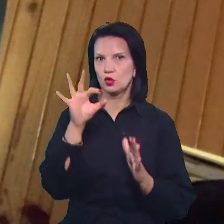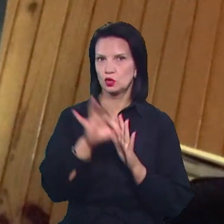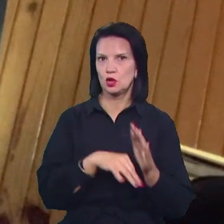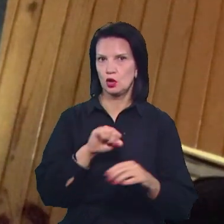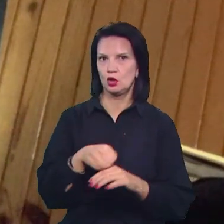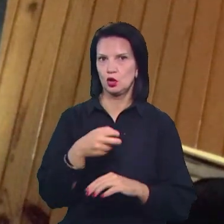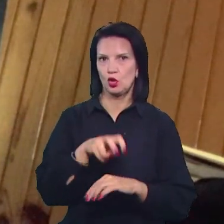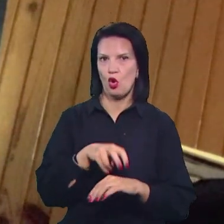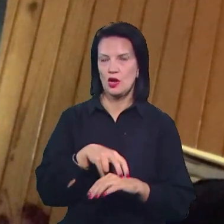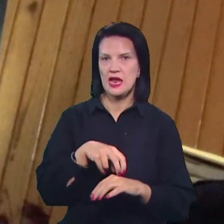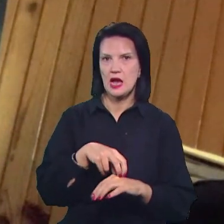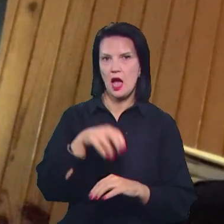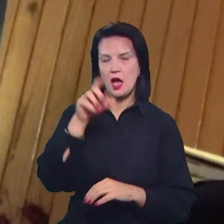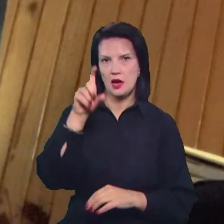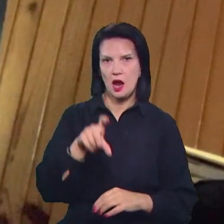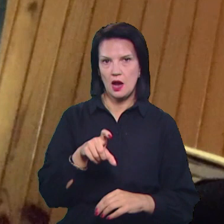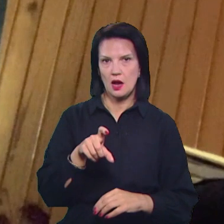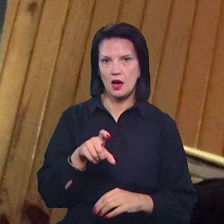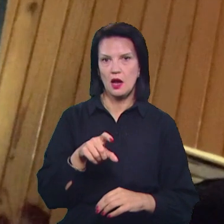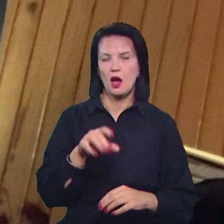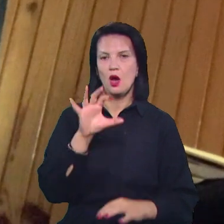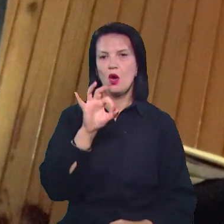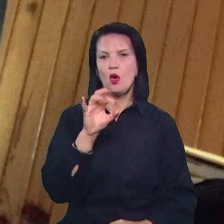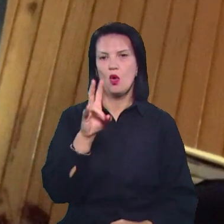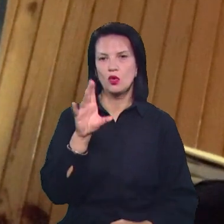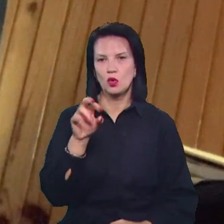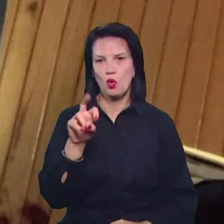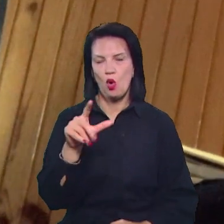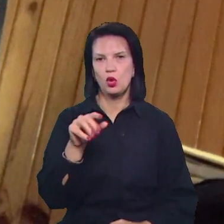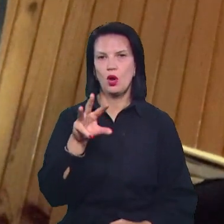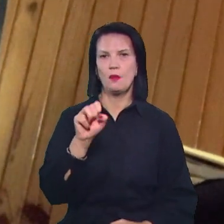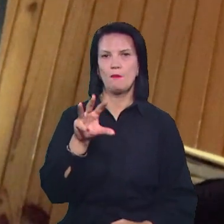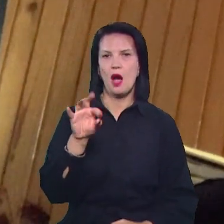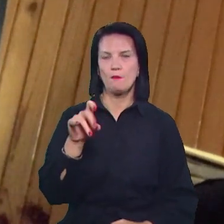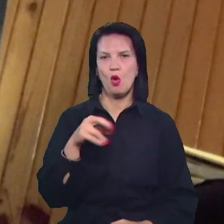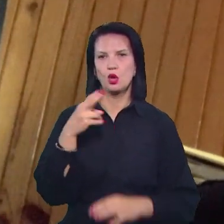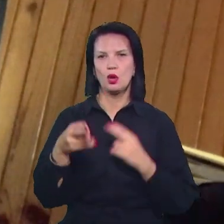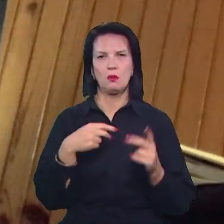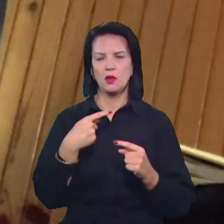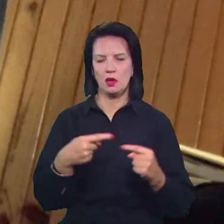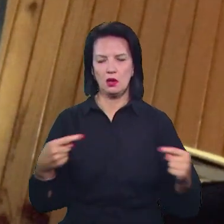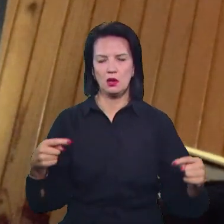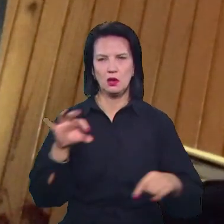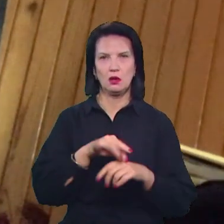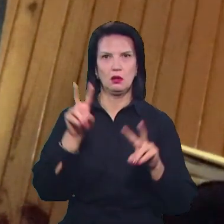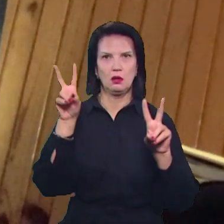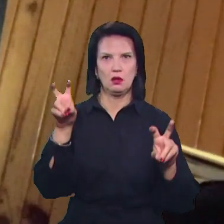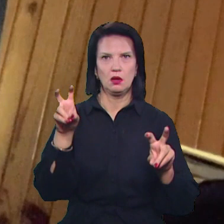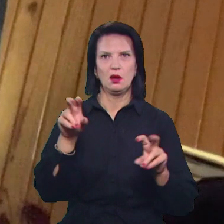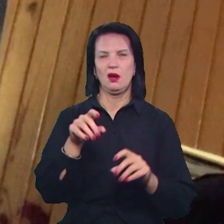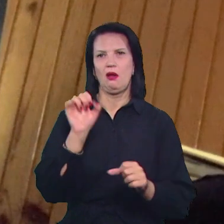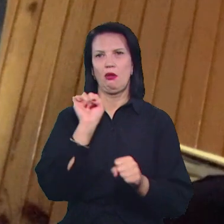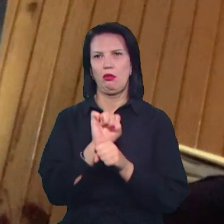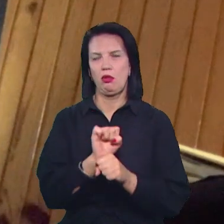профільного, онколога, мамолога і хірурга. Мені ставили різні діагнози, від застою молока до